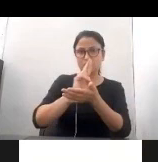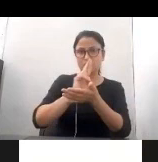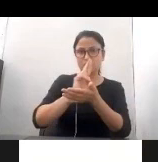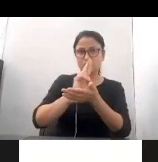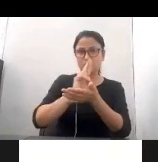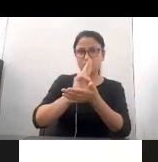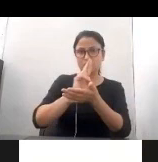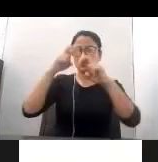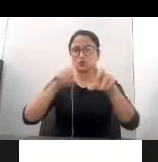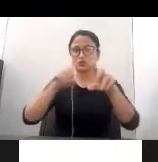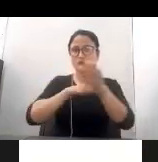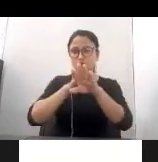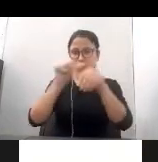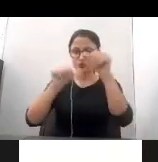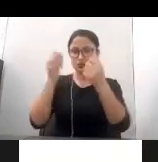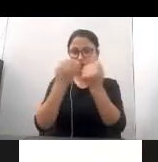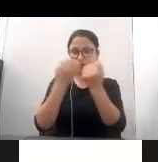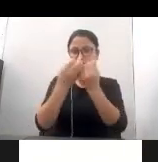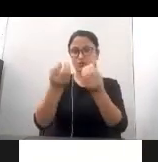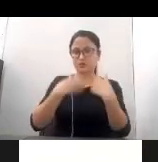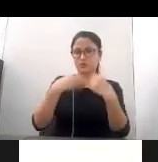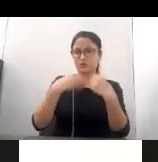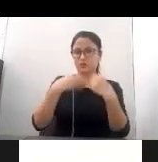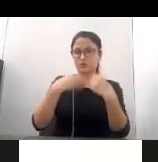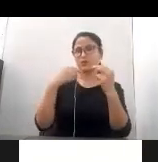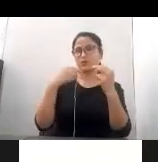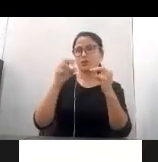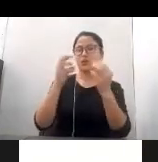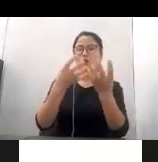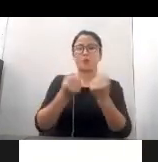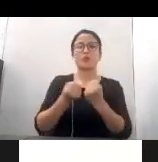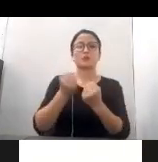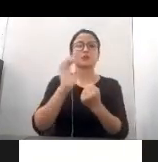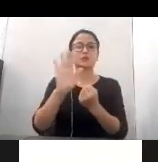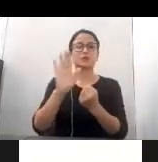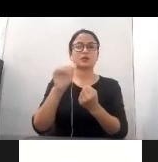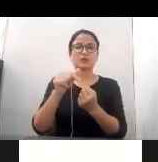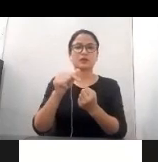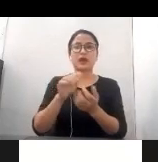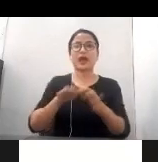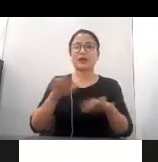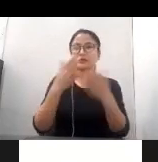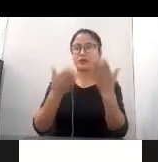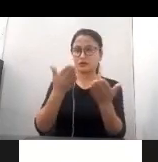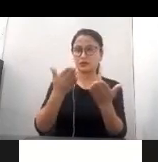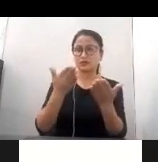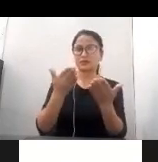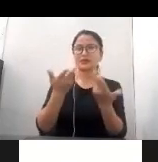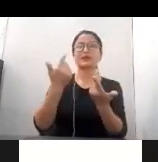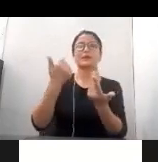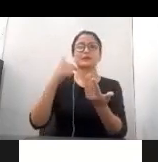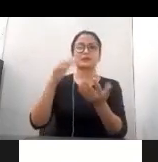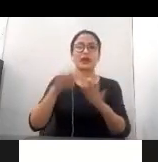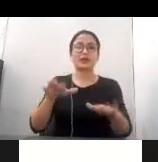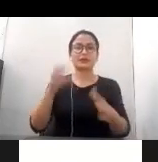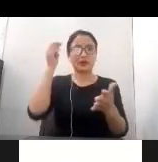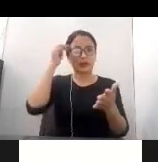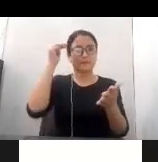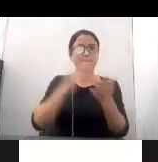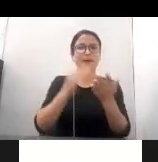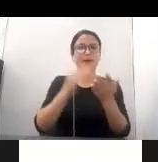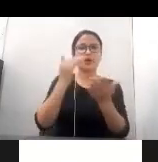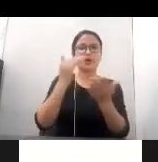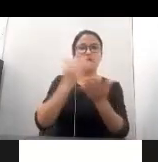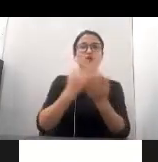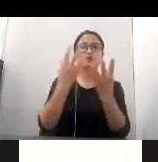अत्यन्तै उपलब्धिमूलक छ। यो एउटा बेस हुनसक्छ, यसमा टेकेर हामीले चाहिँ यसलाई कसरी न्यूनीकरण गर्ने भन्ने योजना चाहिँ बनाउन सक्छौँ। यति कुरा